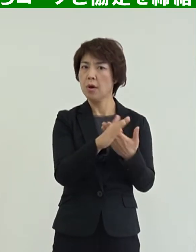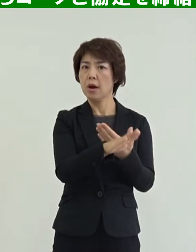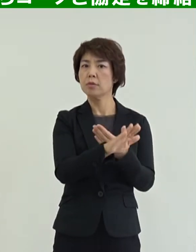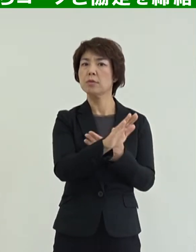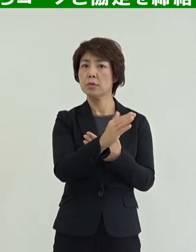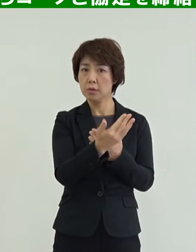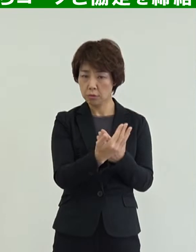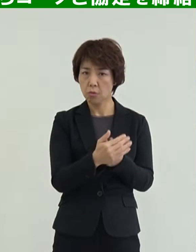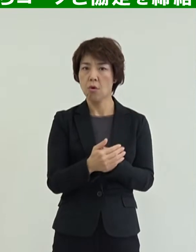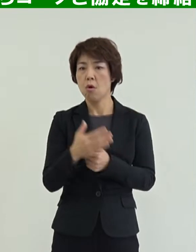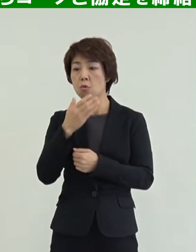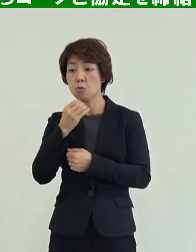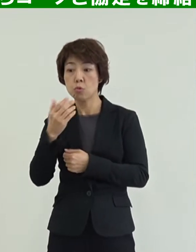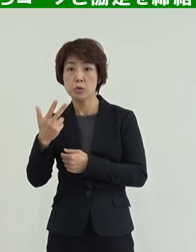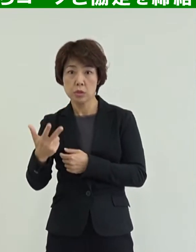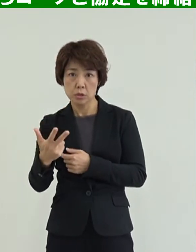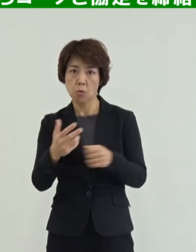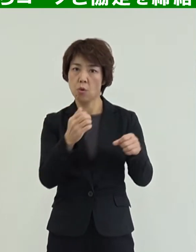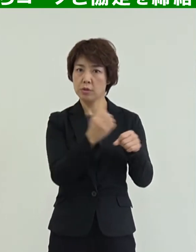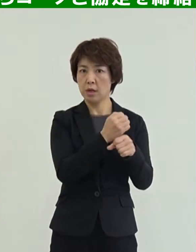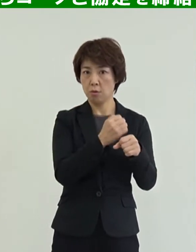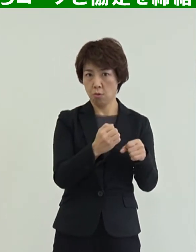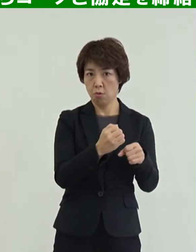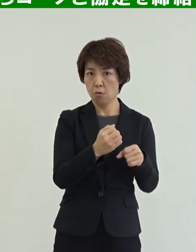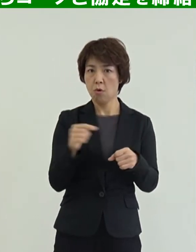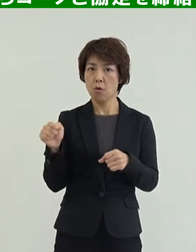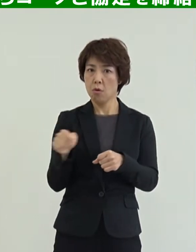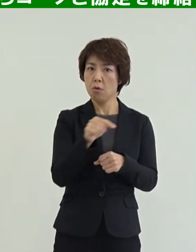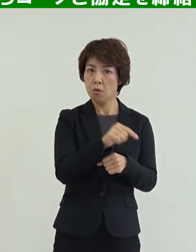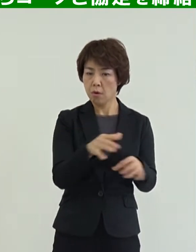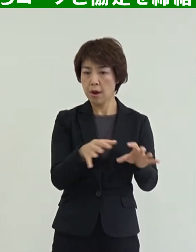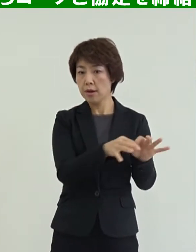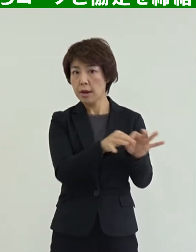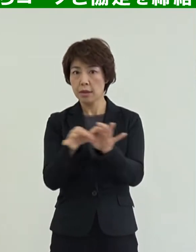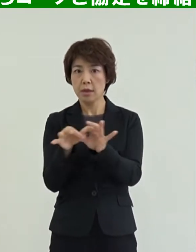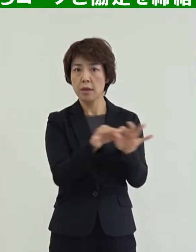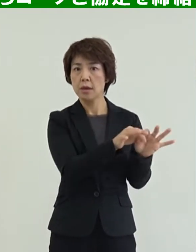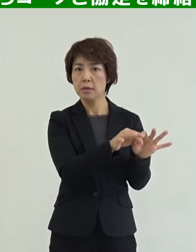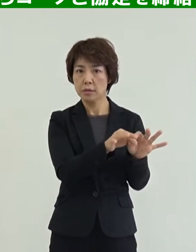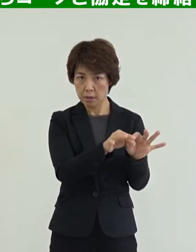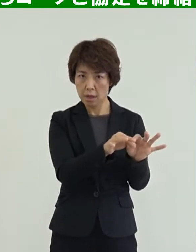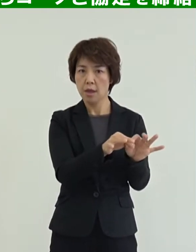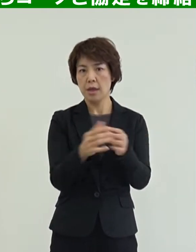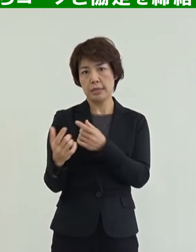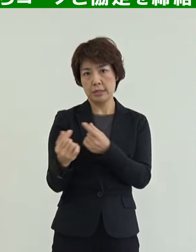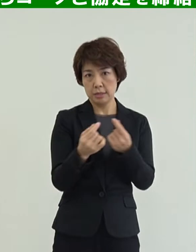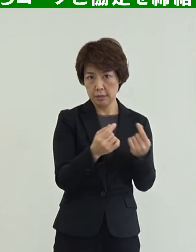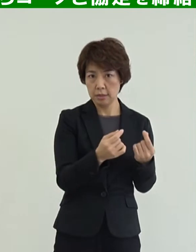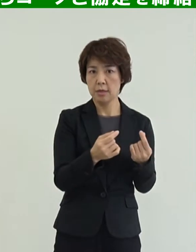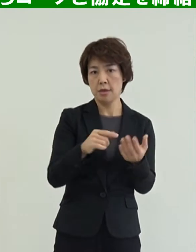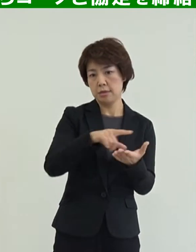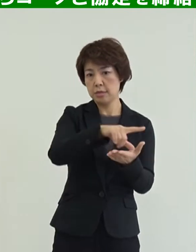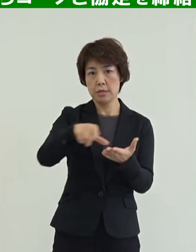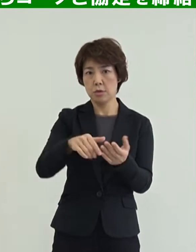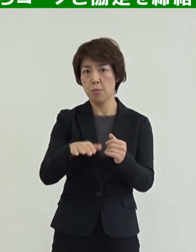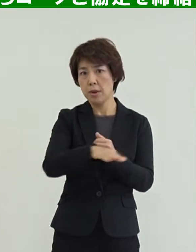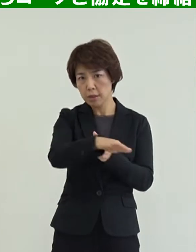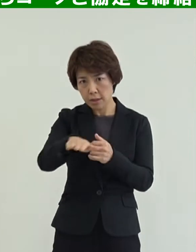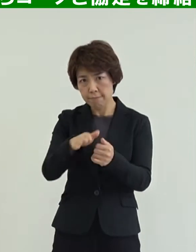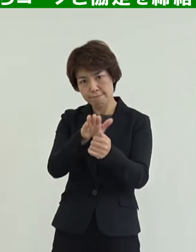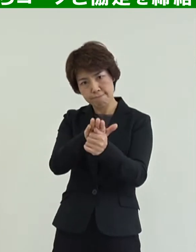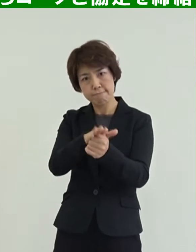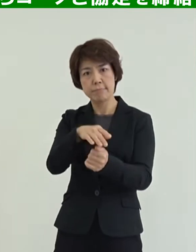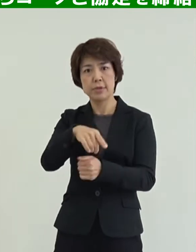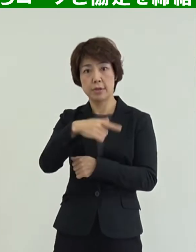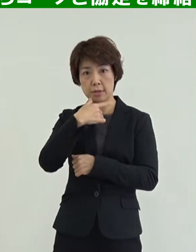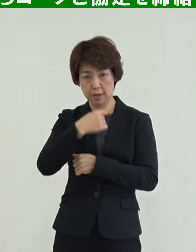が福祉と産業と両方があの連携をしてですねa 地域の皆さんの支えになればというふうに思って